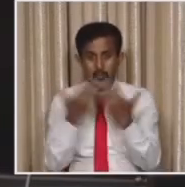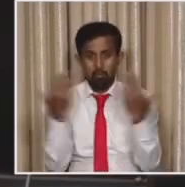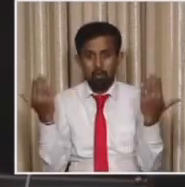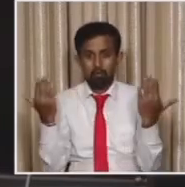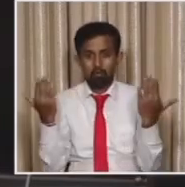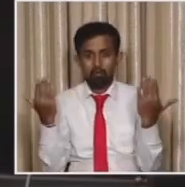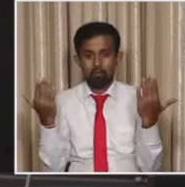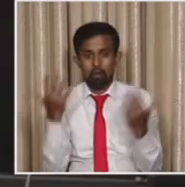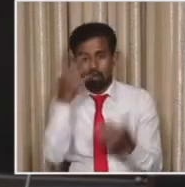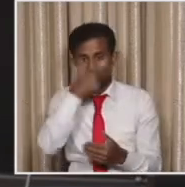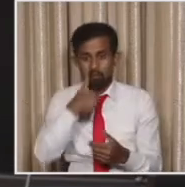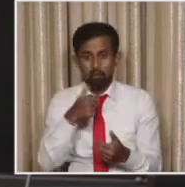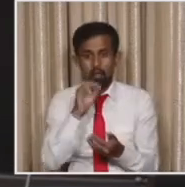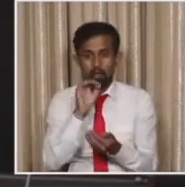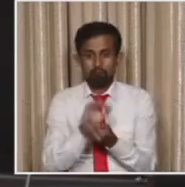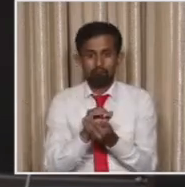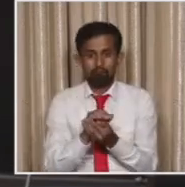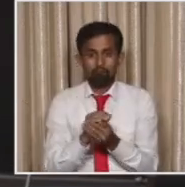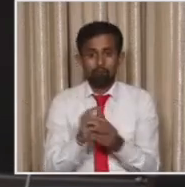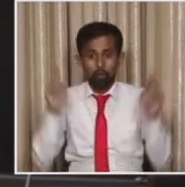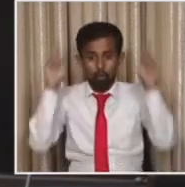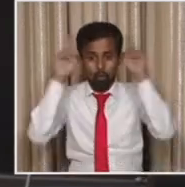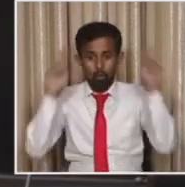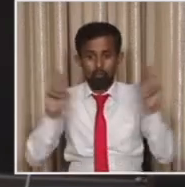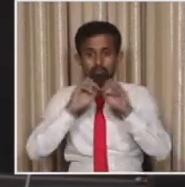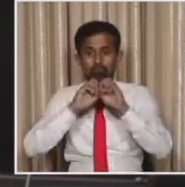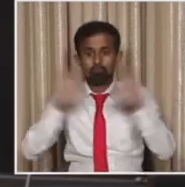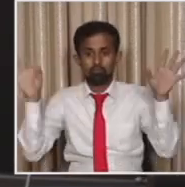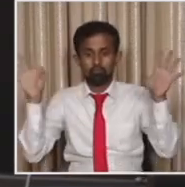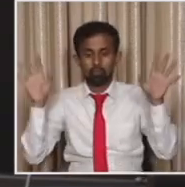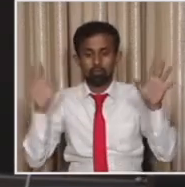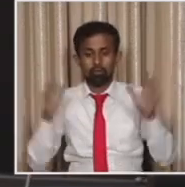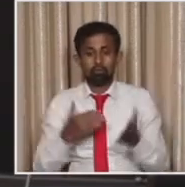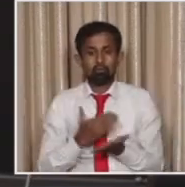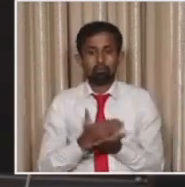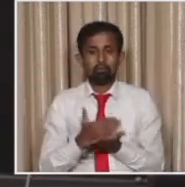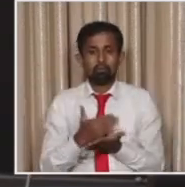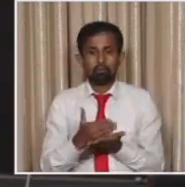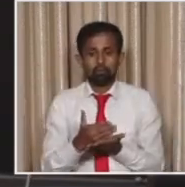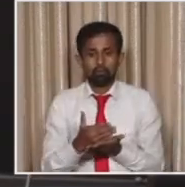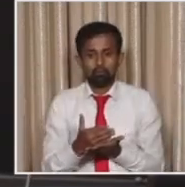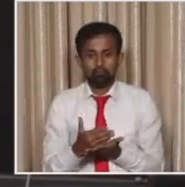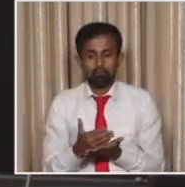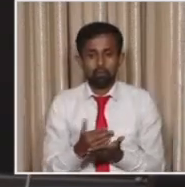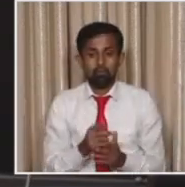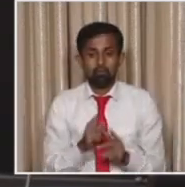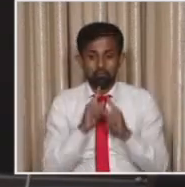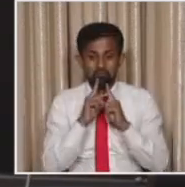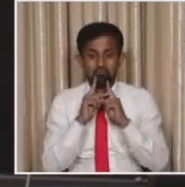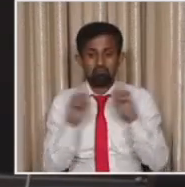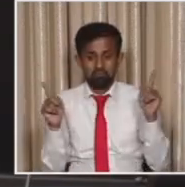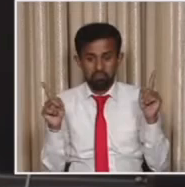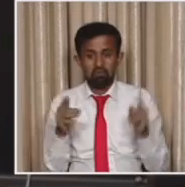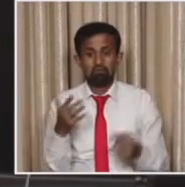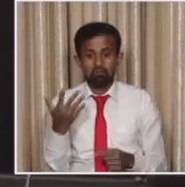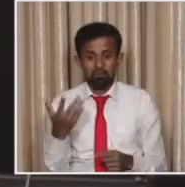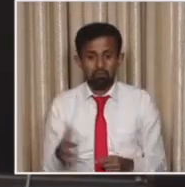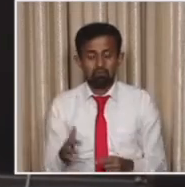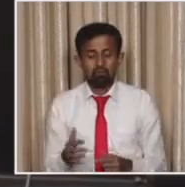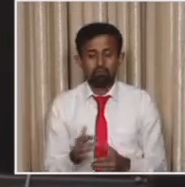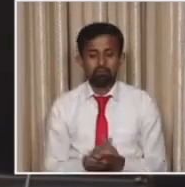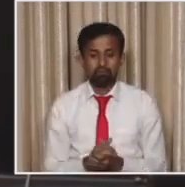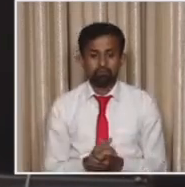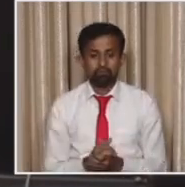මේක ලස්සනට තිබුණාට ජාත්‍යන්තරයට යනකොට ලොකුම බාධාවක් බවට මේකේ කරන ප්‍රකාශපත් වෙලා තියෙනවා කියන